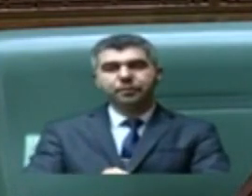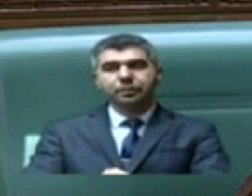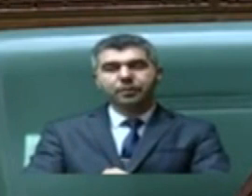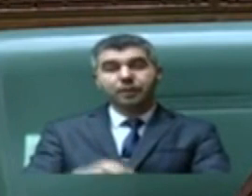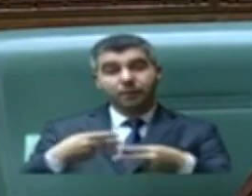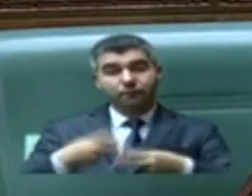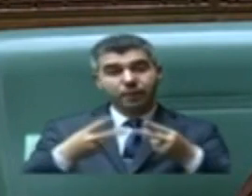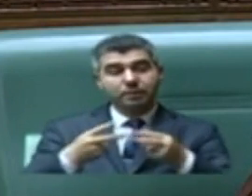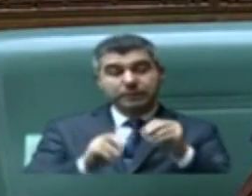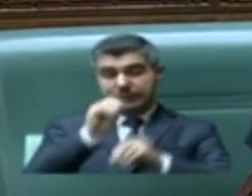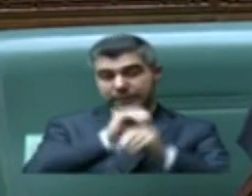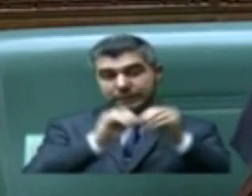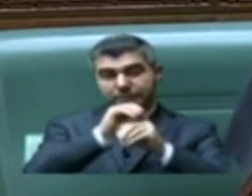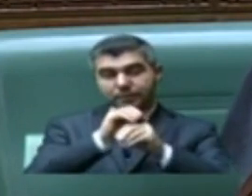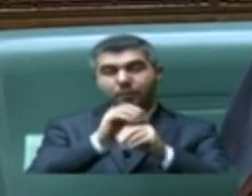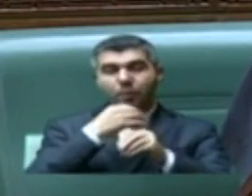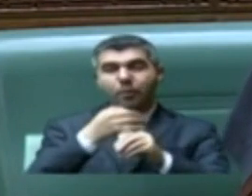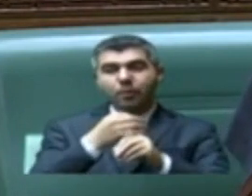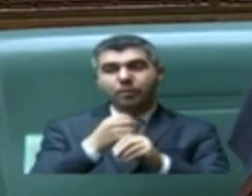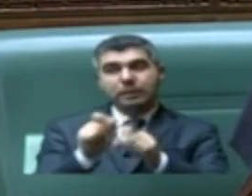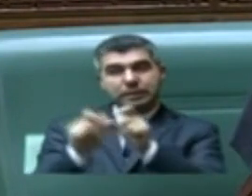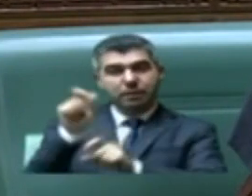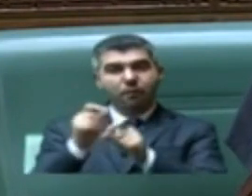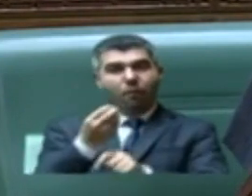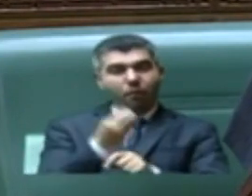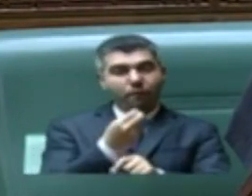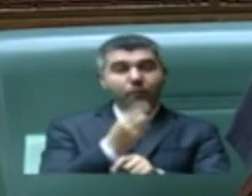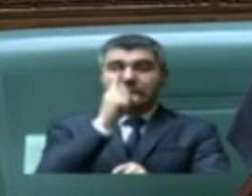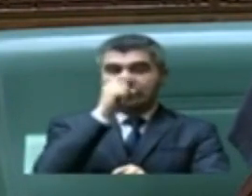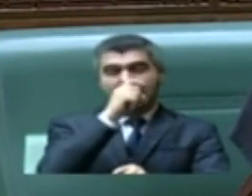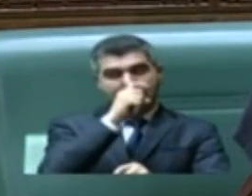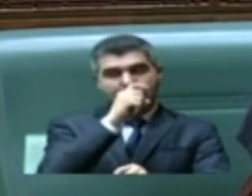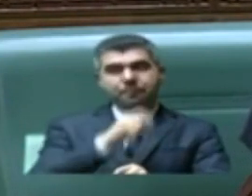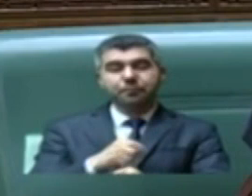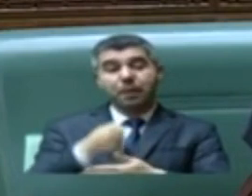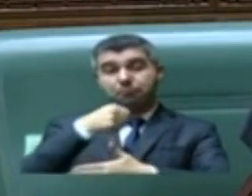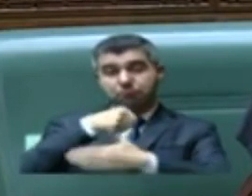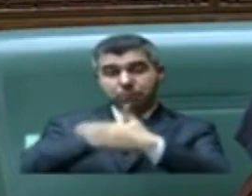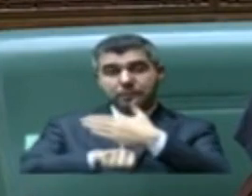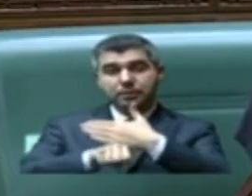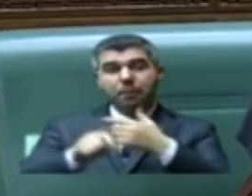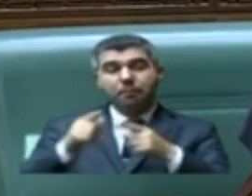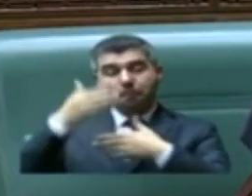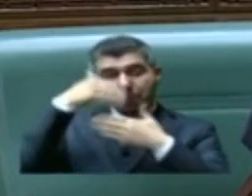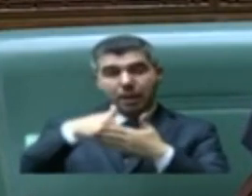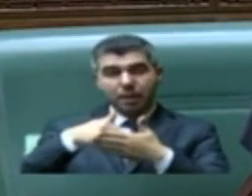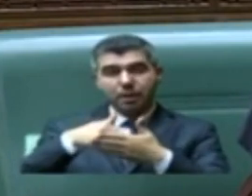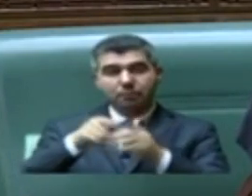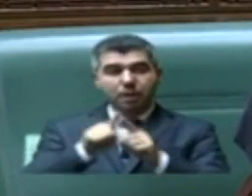في هذه الوضعية، لأن الوضعية ديال هذه الفئة وضعية صعبة، الولادة ديالهم في المغرب ما يمكنش